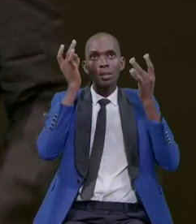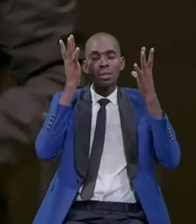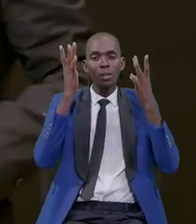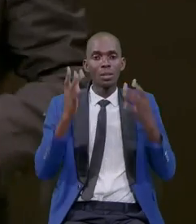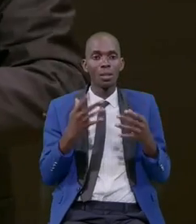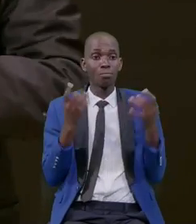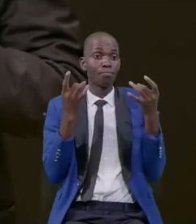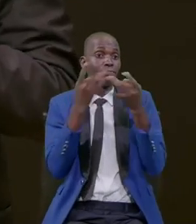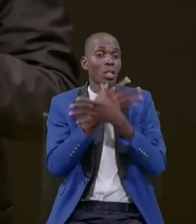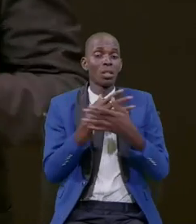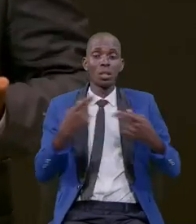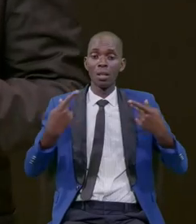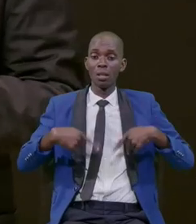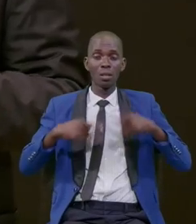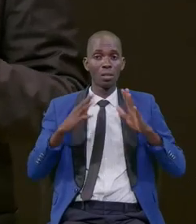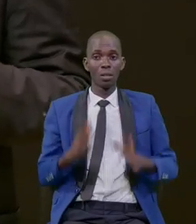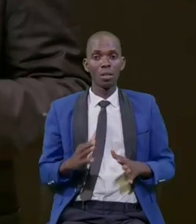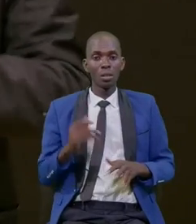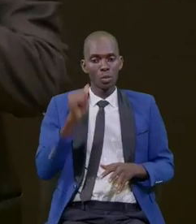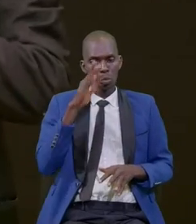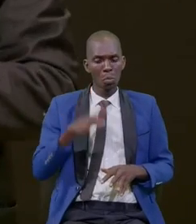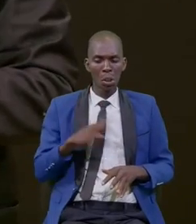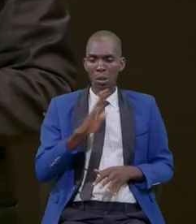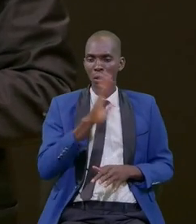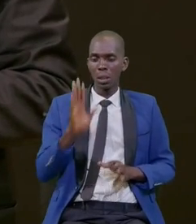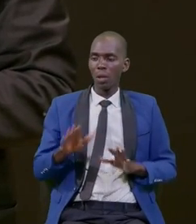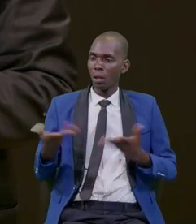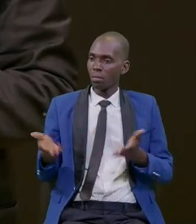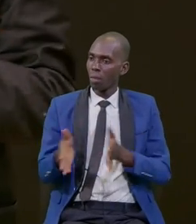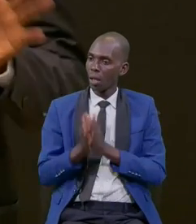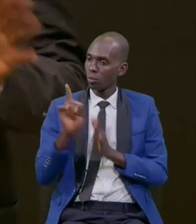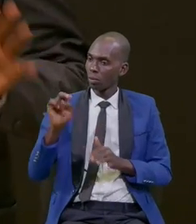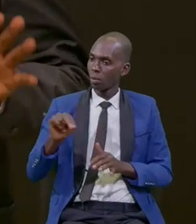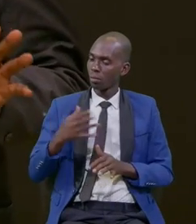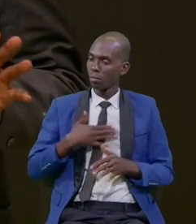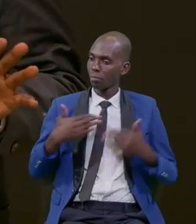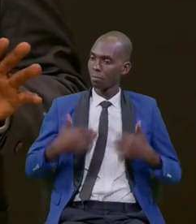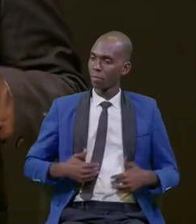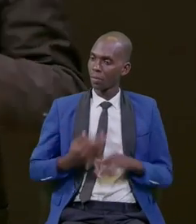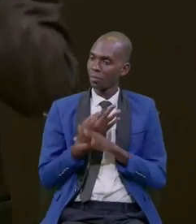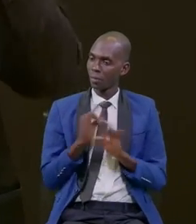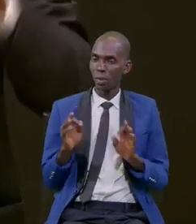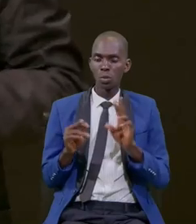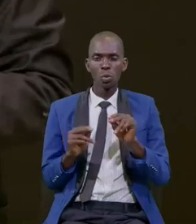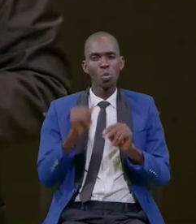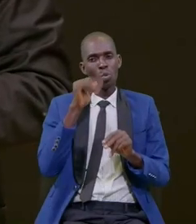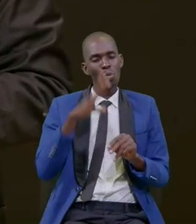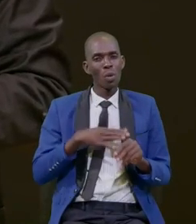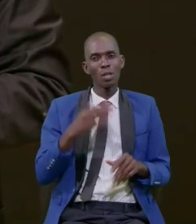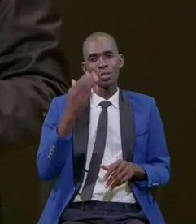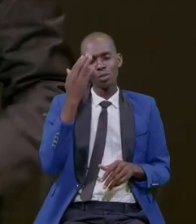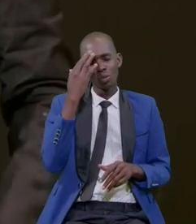Elle était une prostituée abominable, notoire, mais elle n'avait